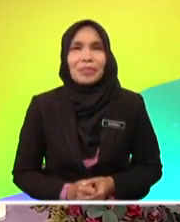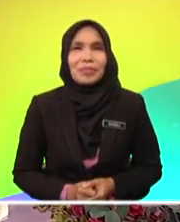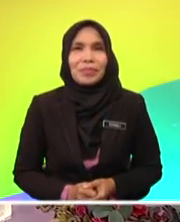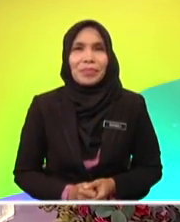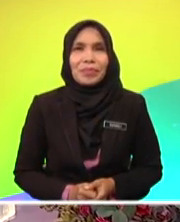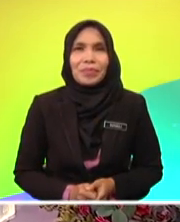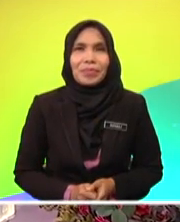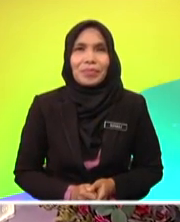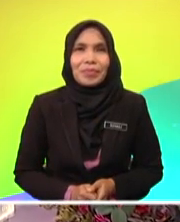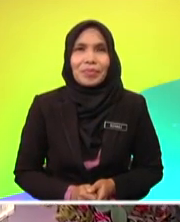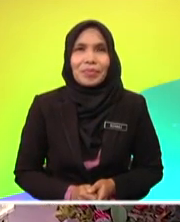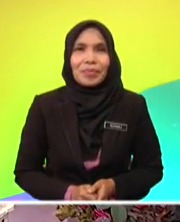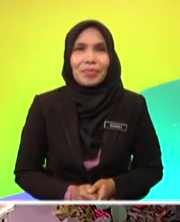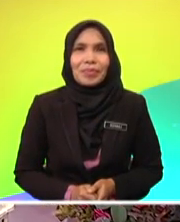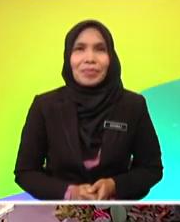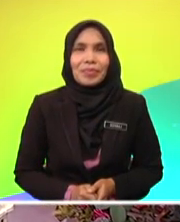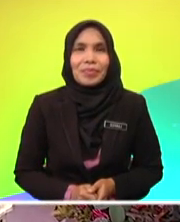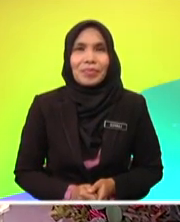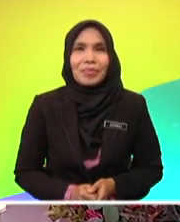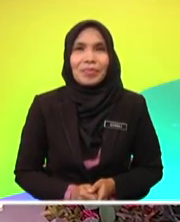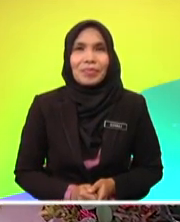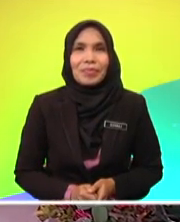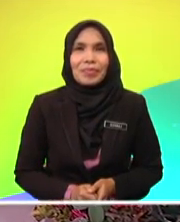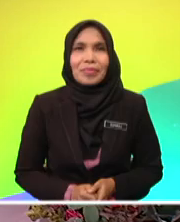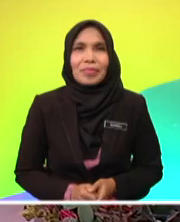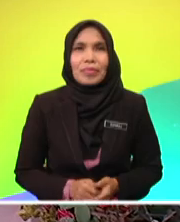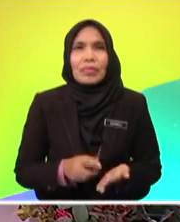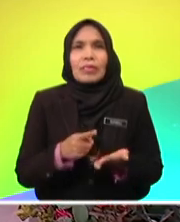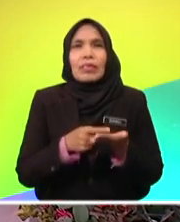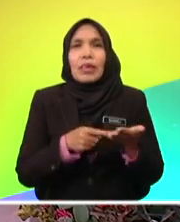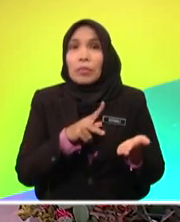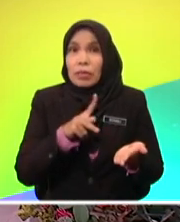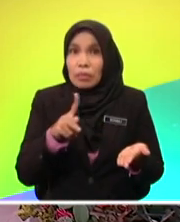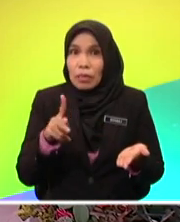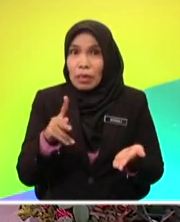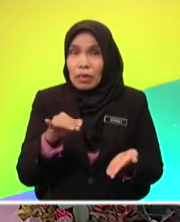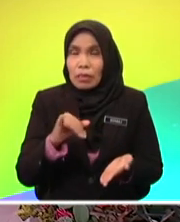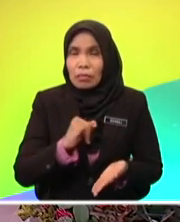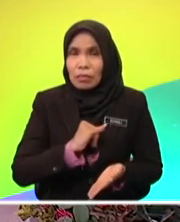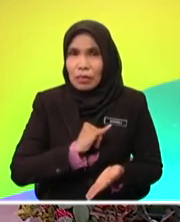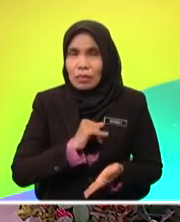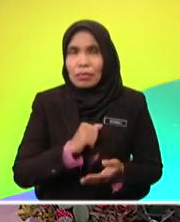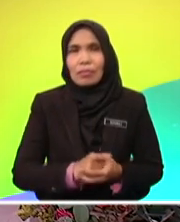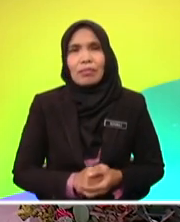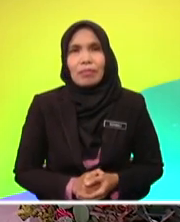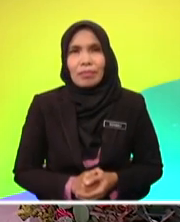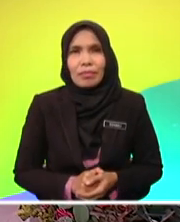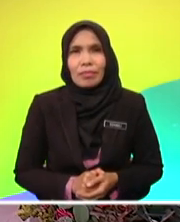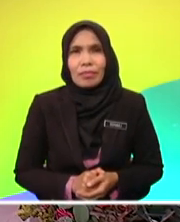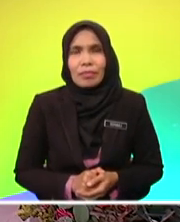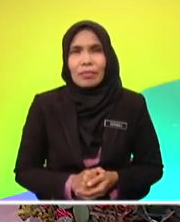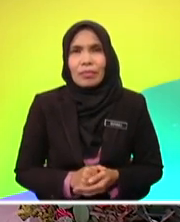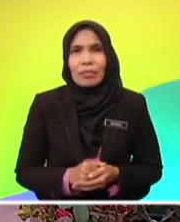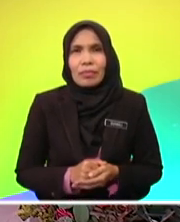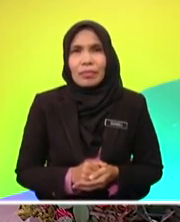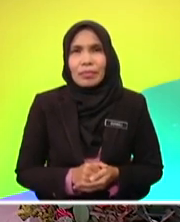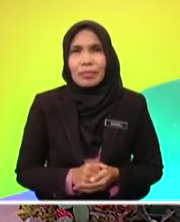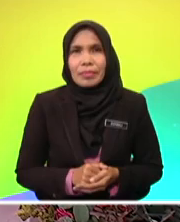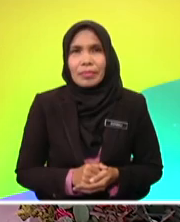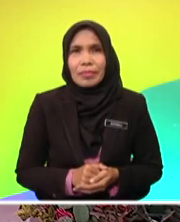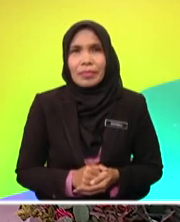Okey. Tapi teka-teki ni kita panggil apakah saya. Okey, cikgu akan tanya apa fungsi dia, apa